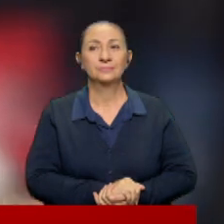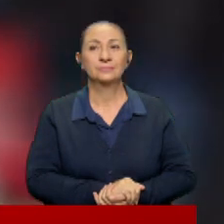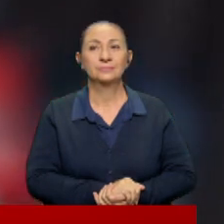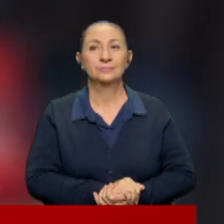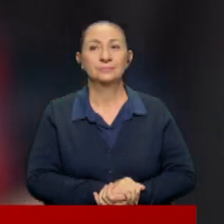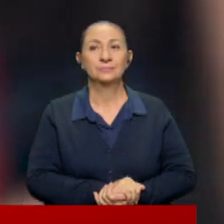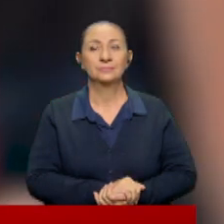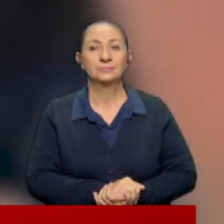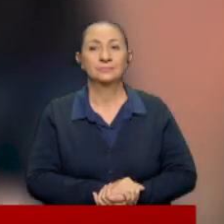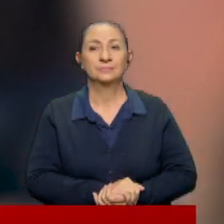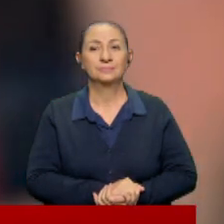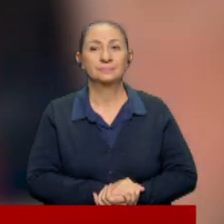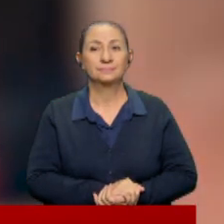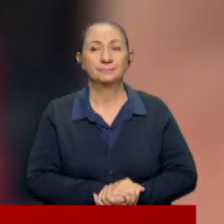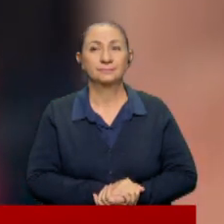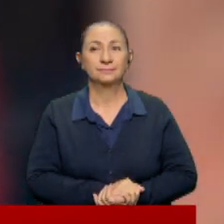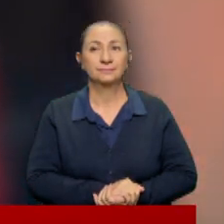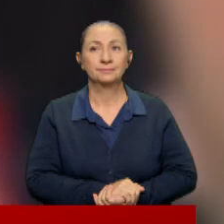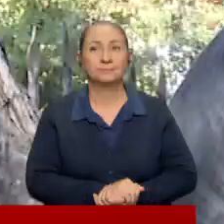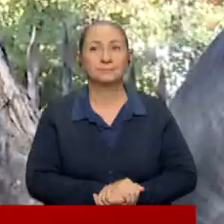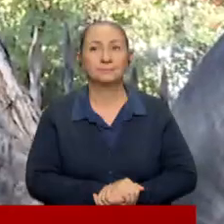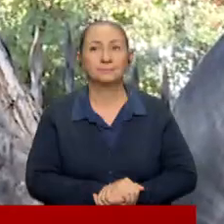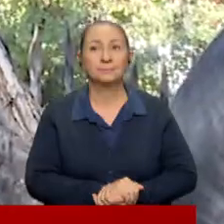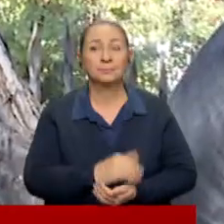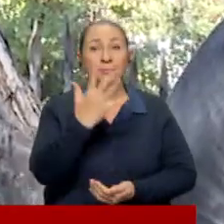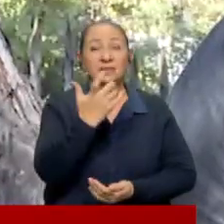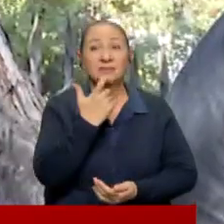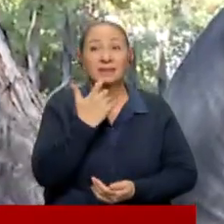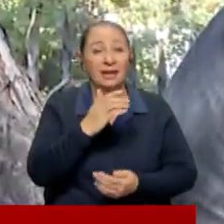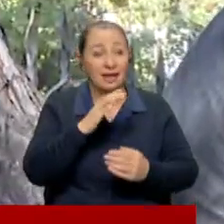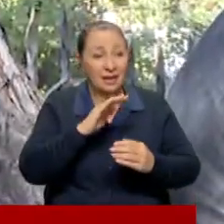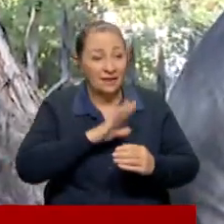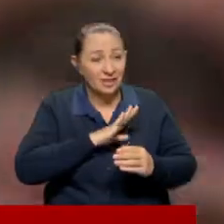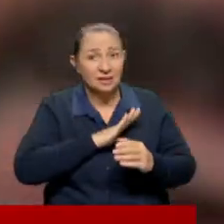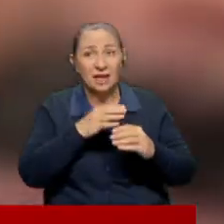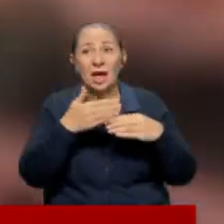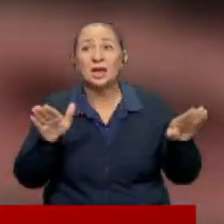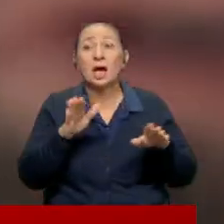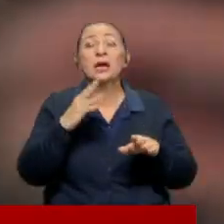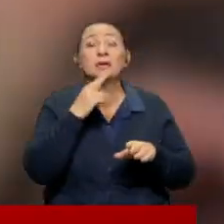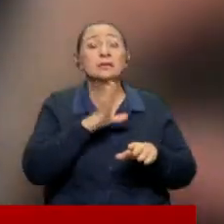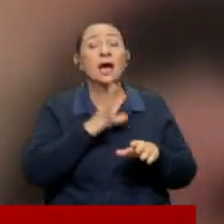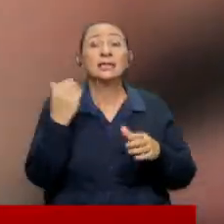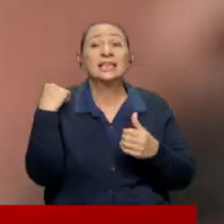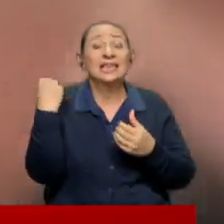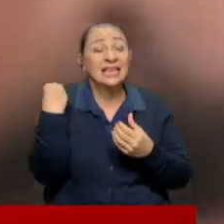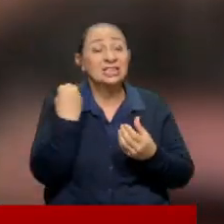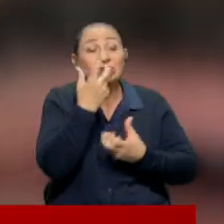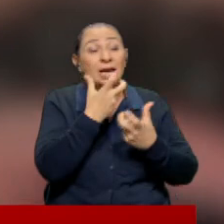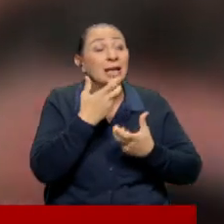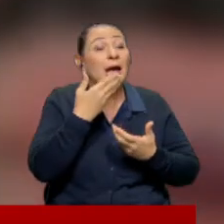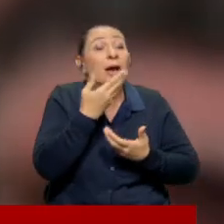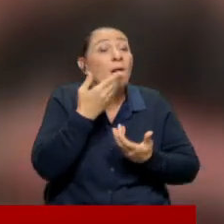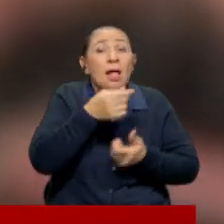mü, unuttun mu beni? 5 yaşındaki evladından onu ayırdılar. Kızına artık yeni şarkılar